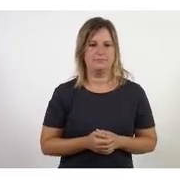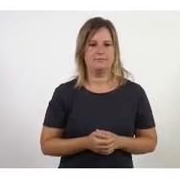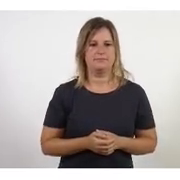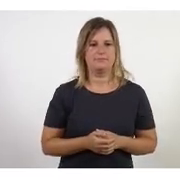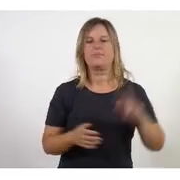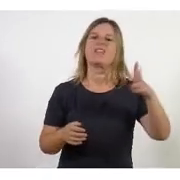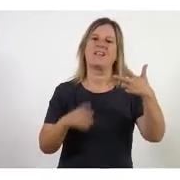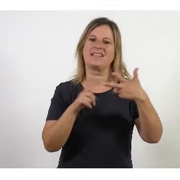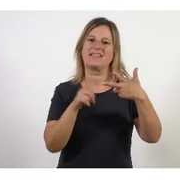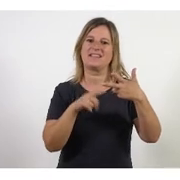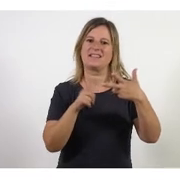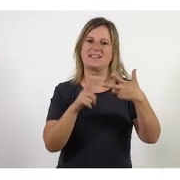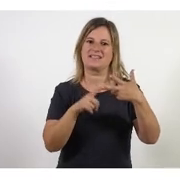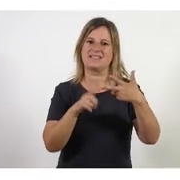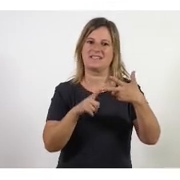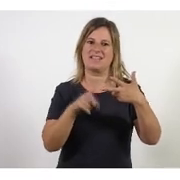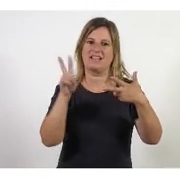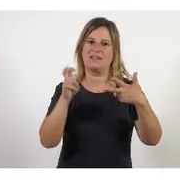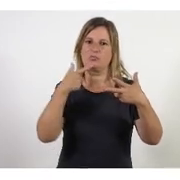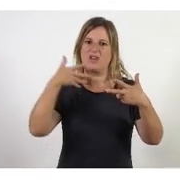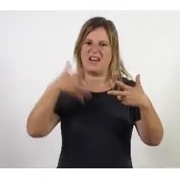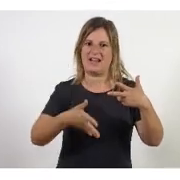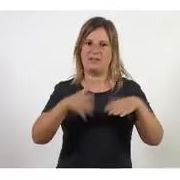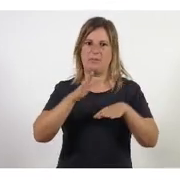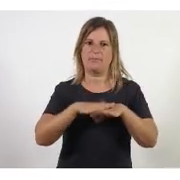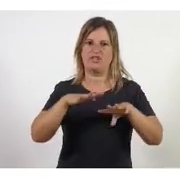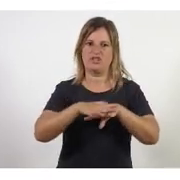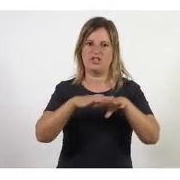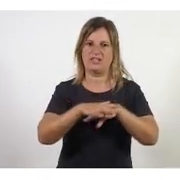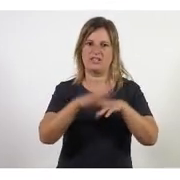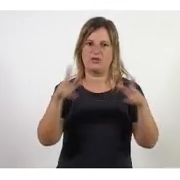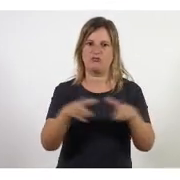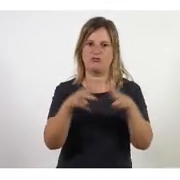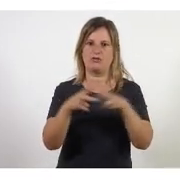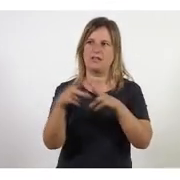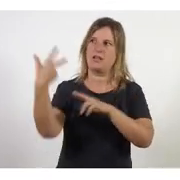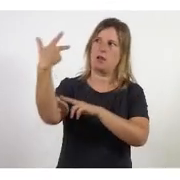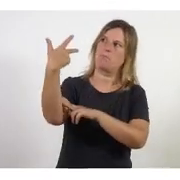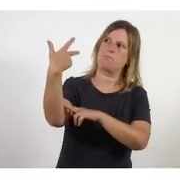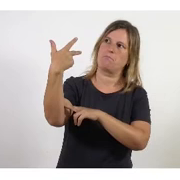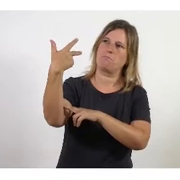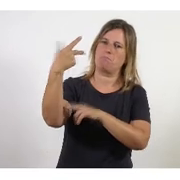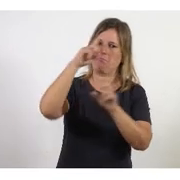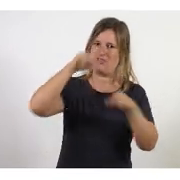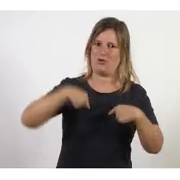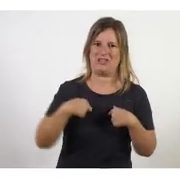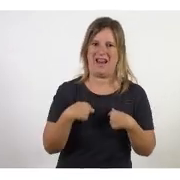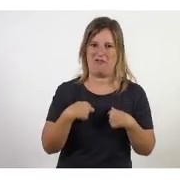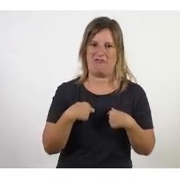Tercer tipus de narrativa per xarxes socials, el vídeo selfie. També està bastant de moda.